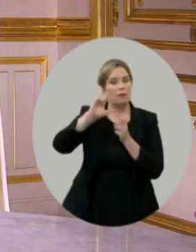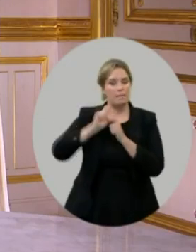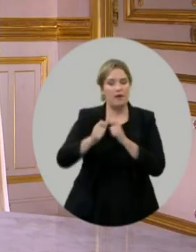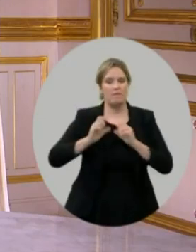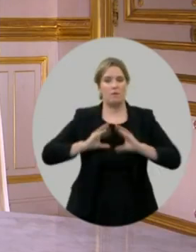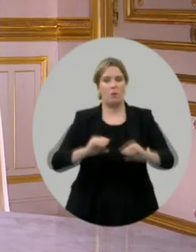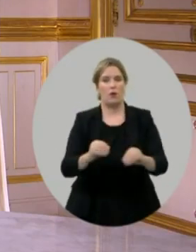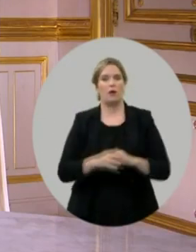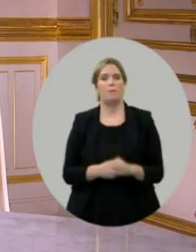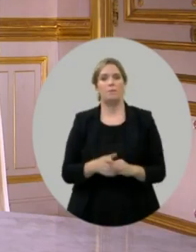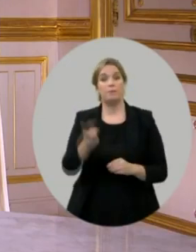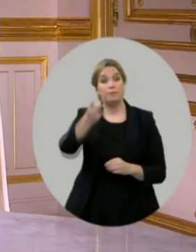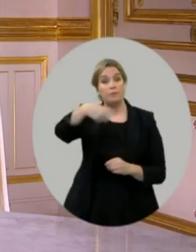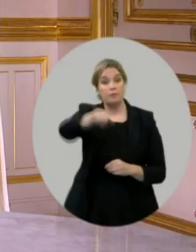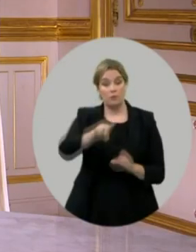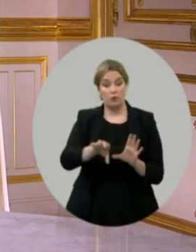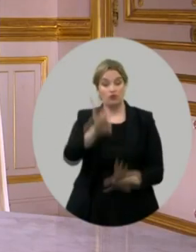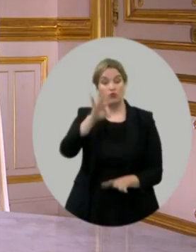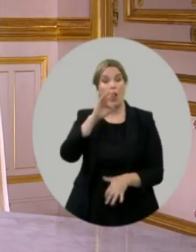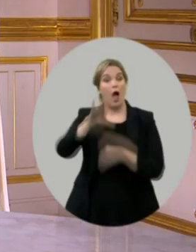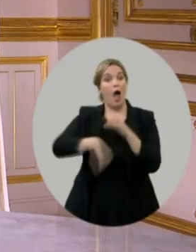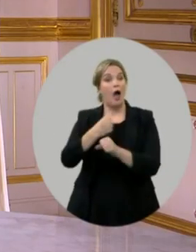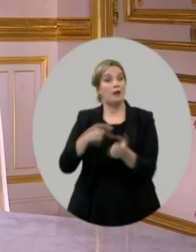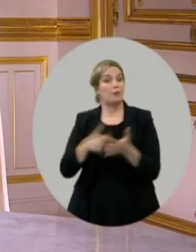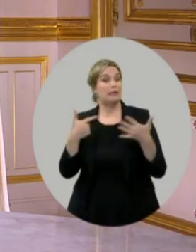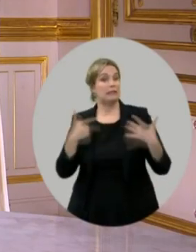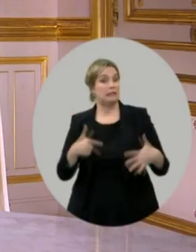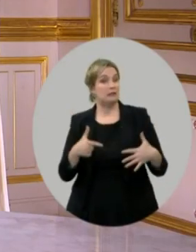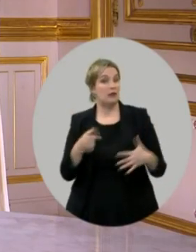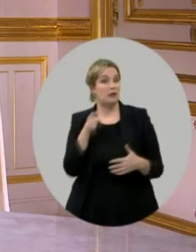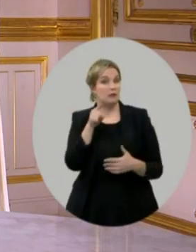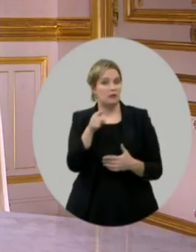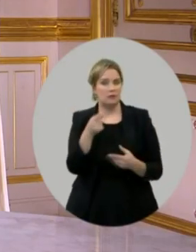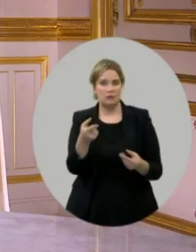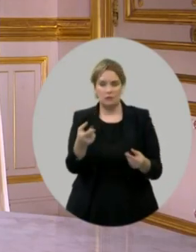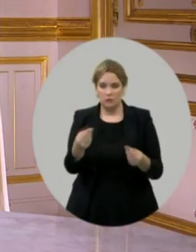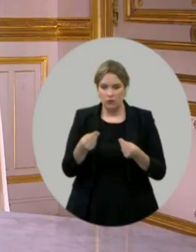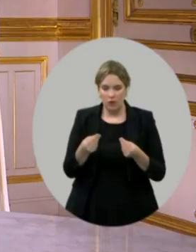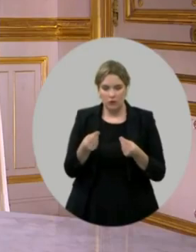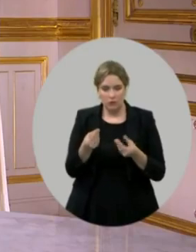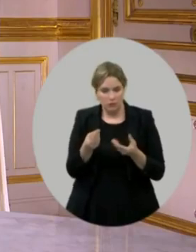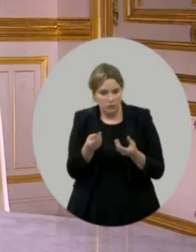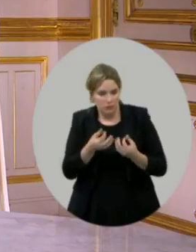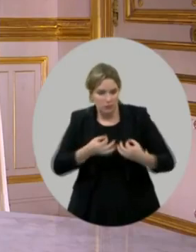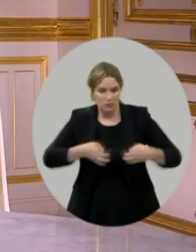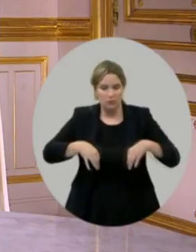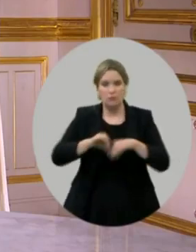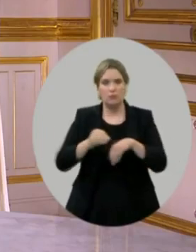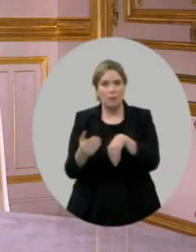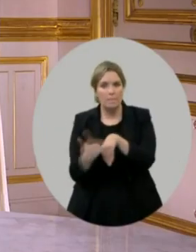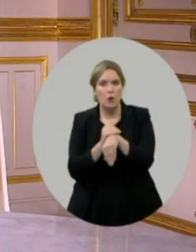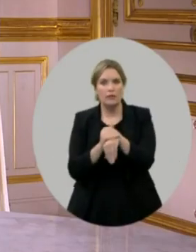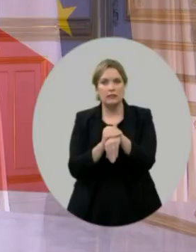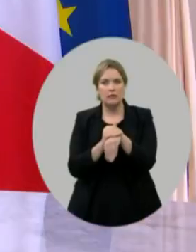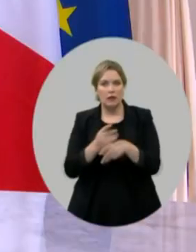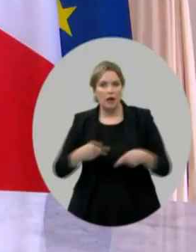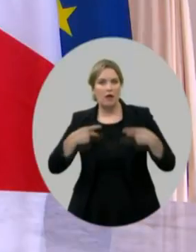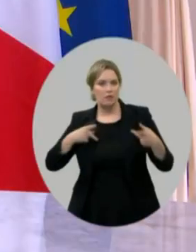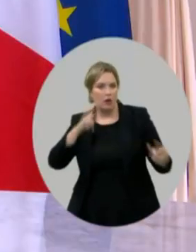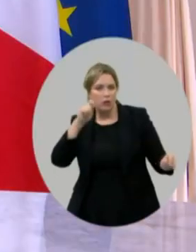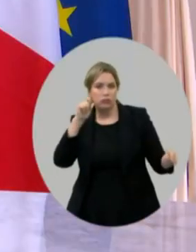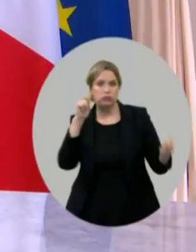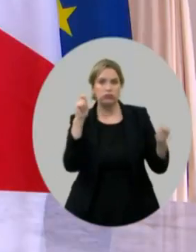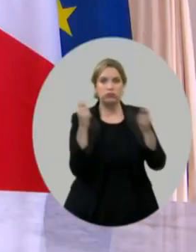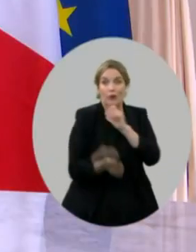Par vos choix, durant l'année 2017, vous avez profondément renouvelé notre vie politique et vous